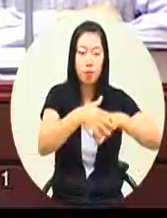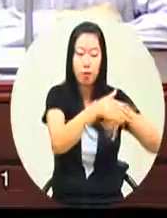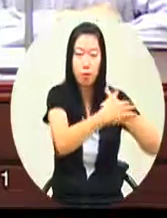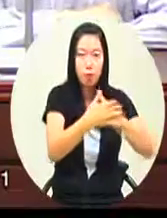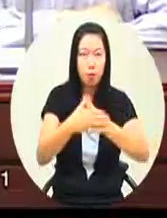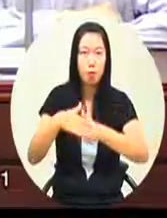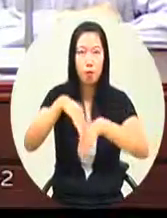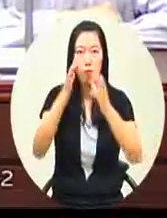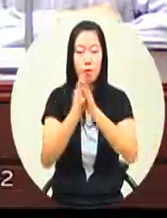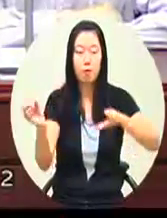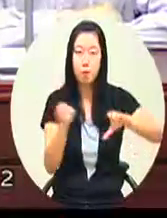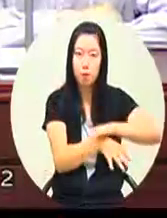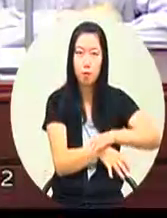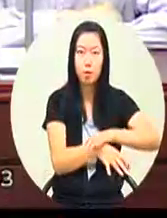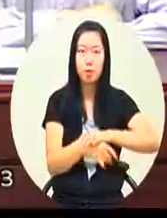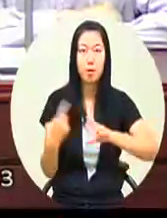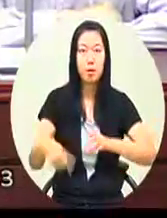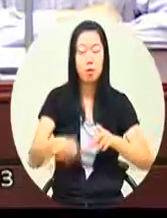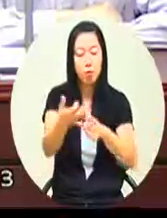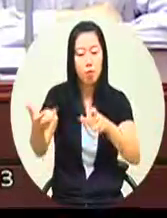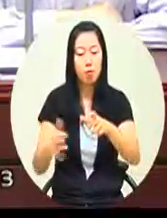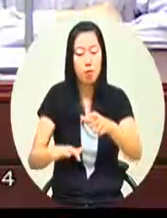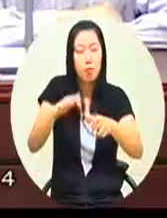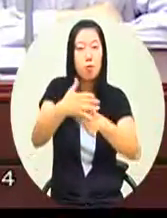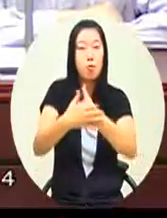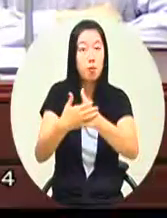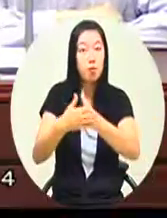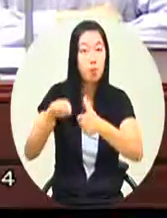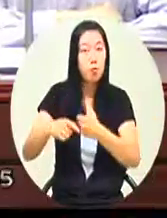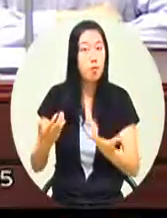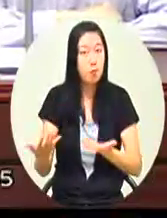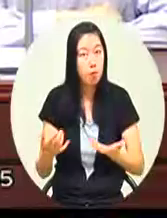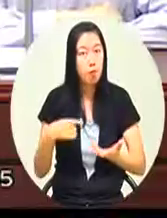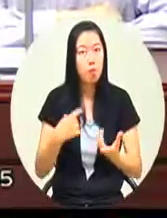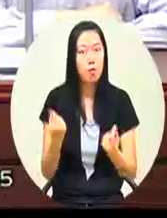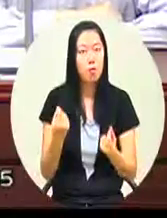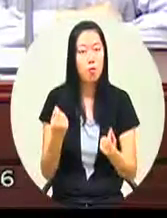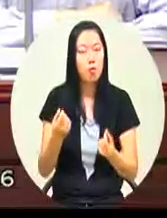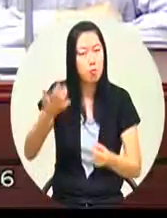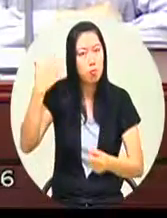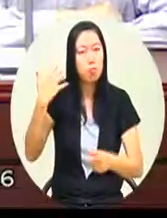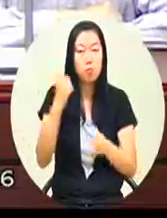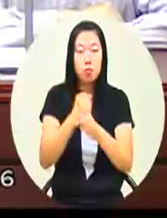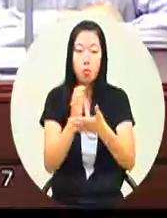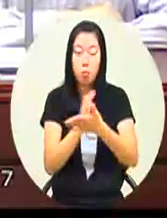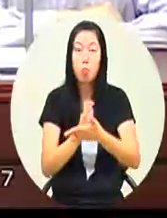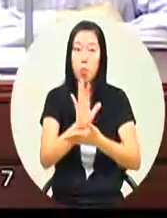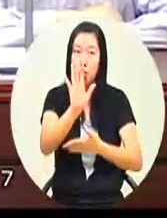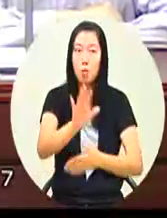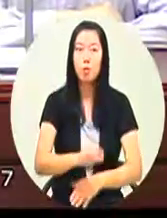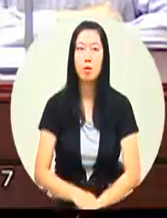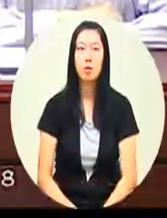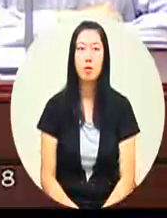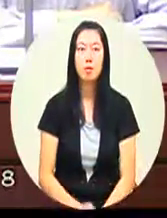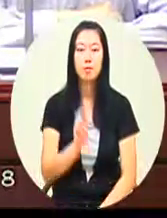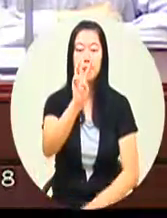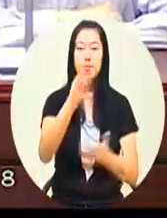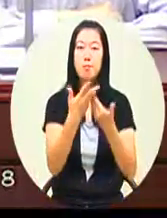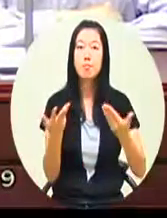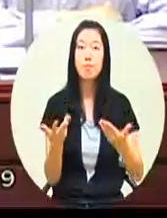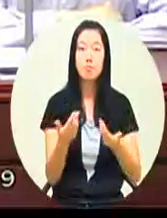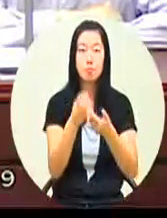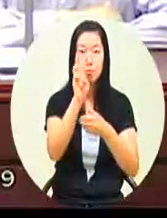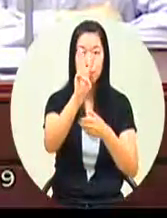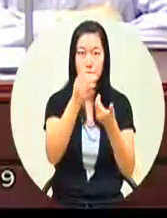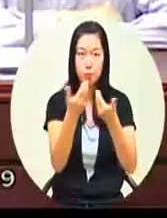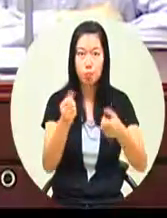列入去啦。啊，自洪池的部分，当初阮有哪有做一个评估啦吼，但自洪池当然 爱。时间再给三分钟。 还有一